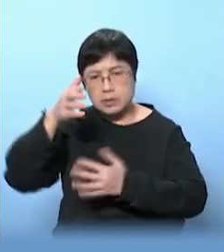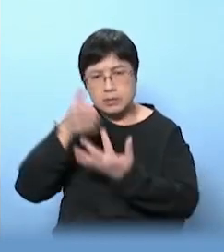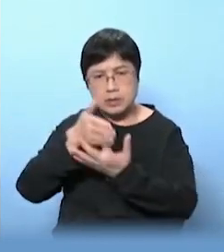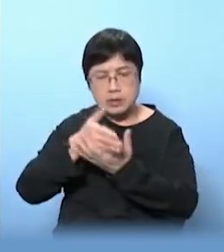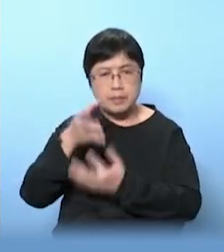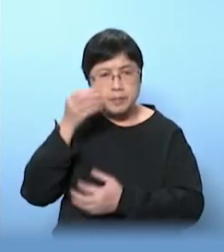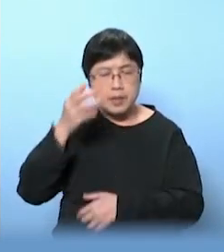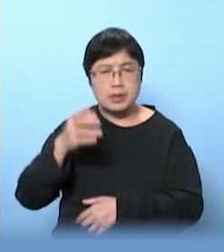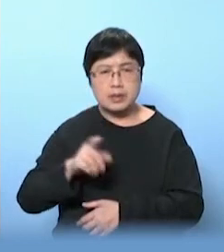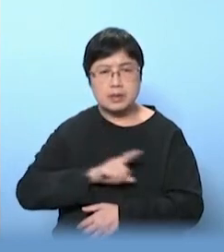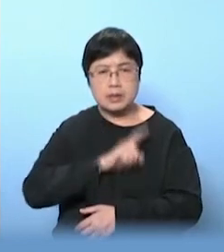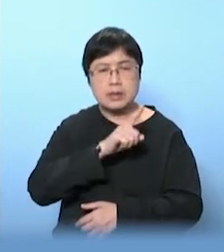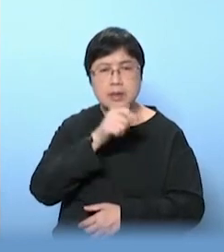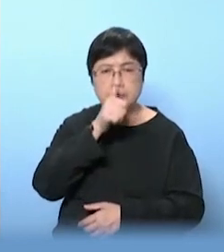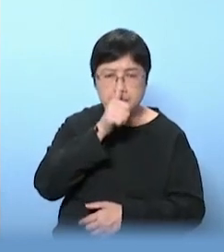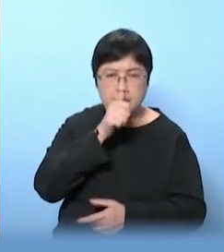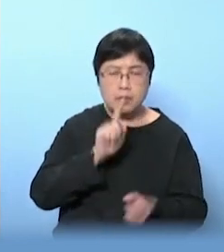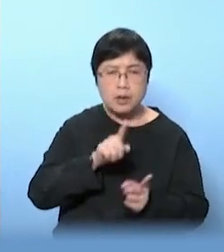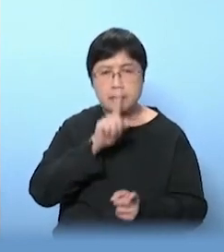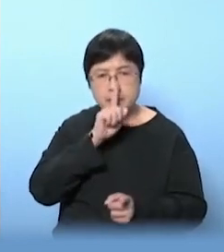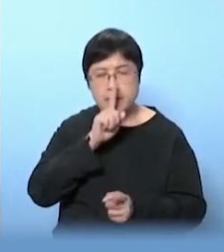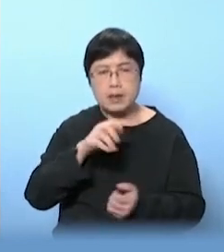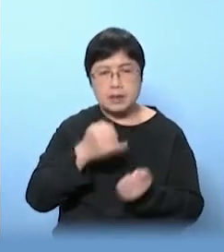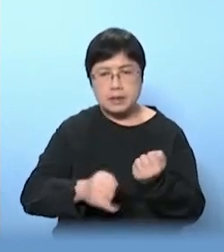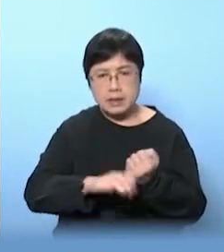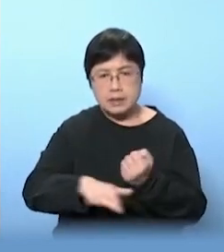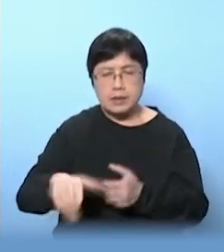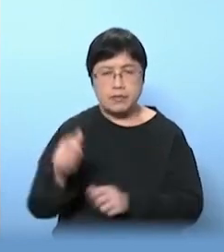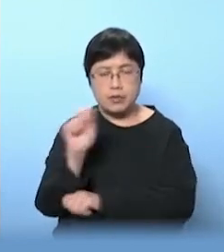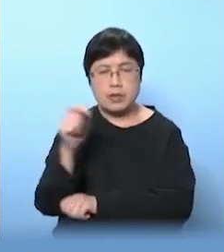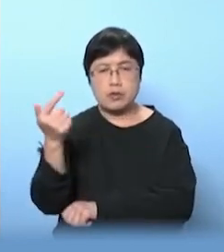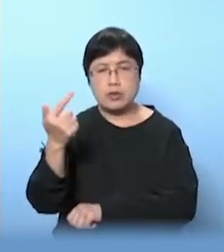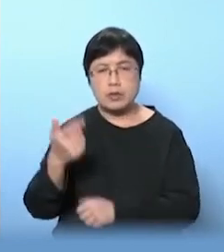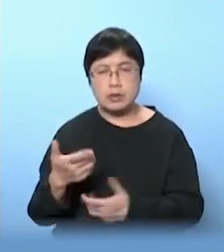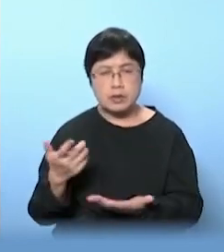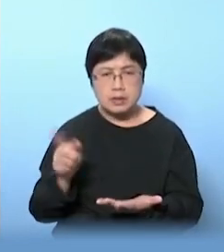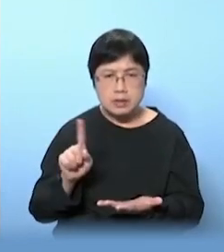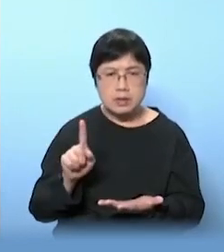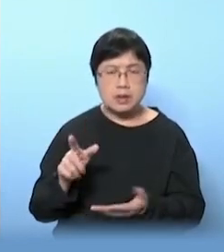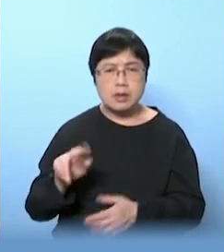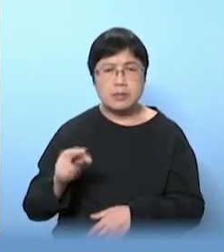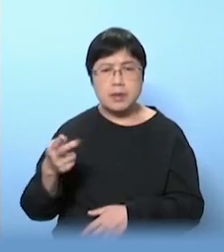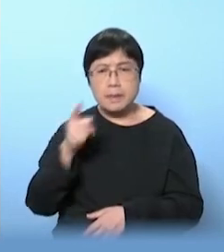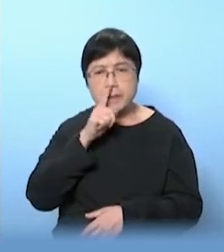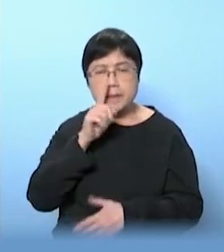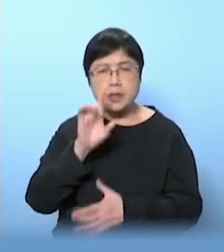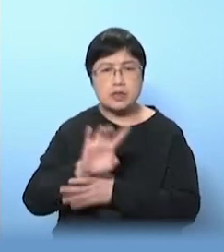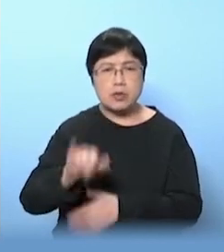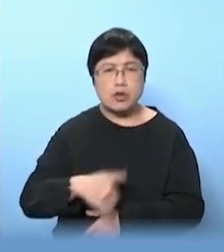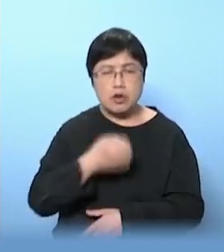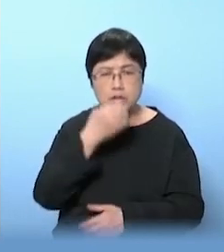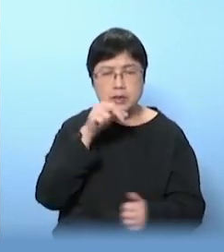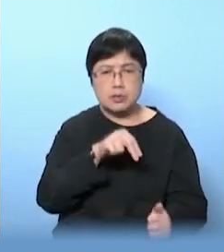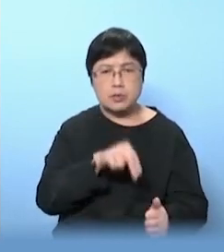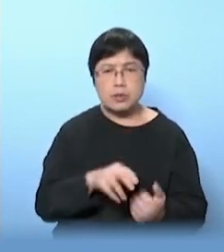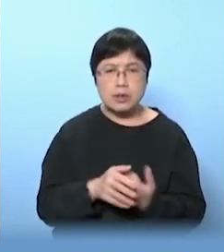到呢啲嘅單親嘅細路仔啦，即係有多啲嘅福利啦，同埋點樣去令到佢哋媽媽可以及早嚟香港